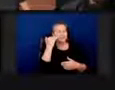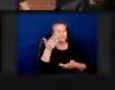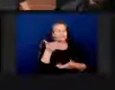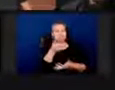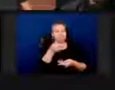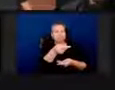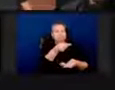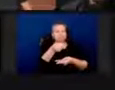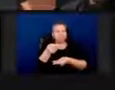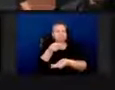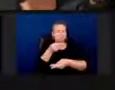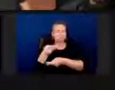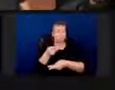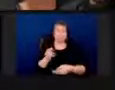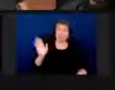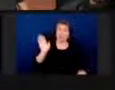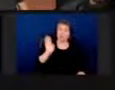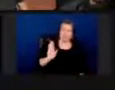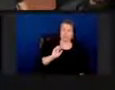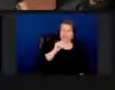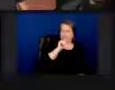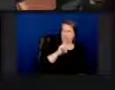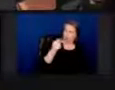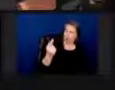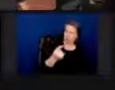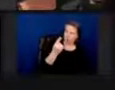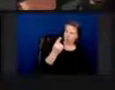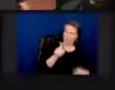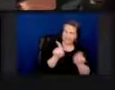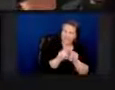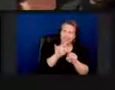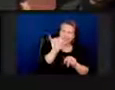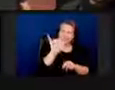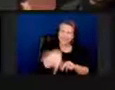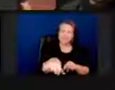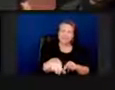يتمسكوا بهذه الأفكار التي يمتلكونها.